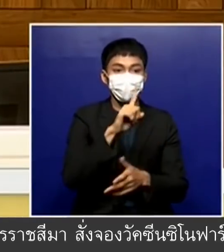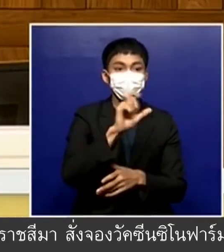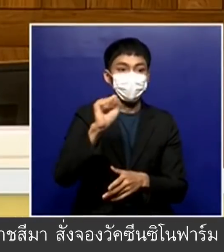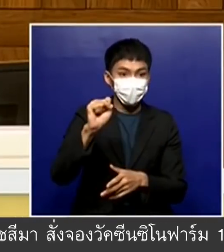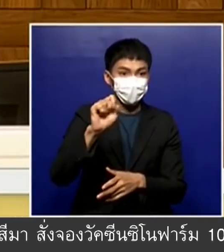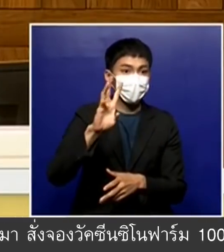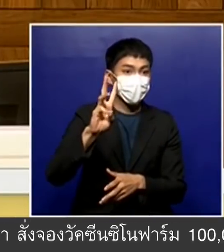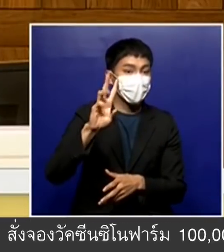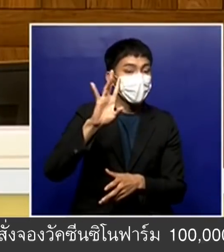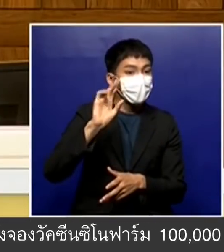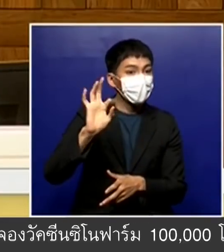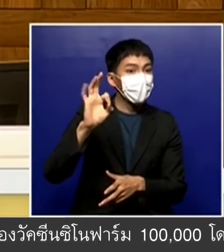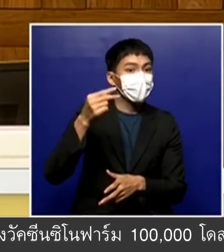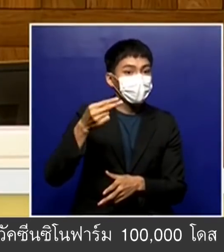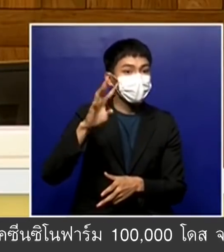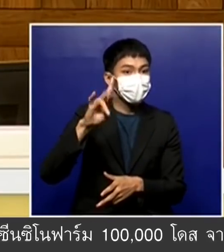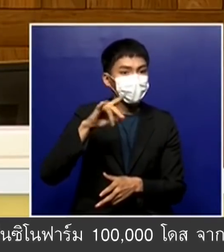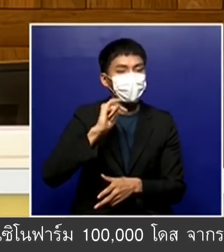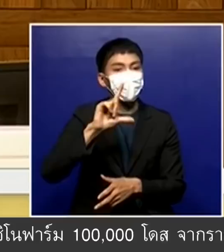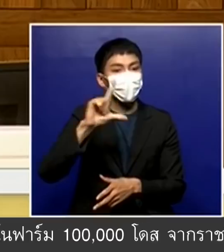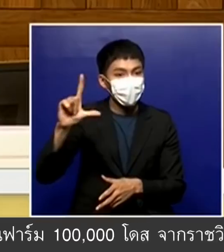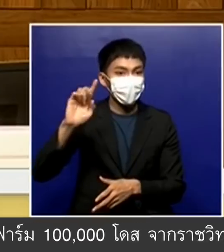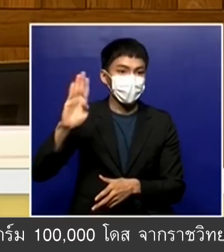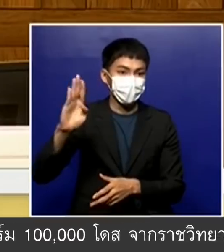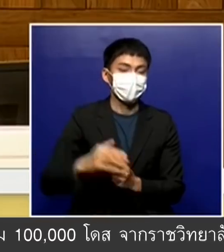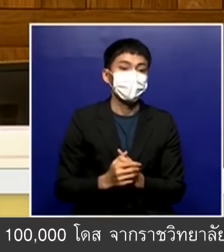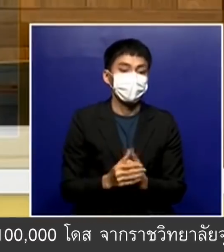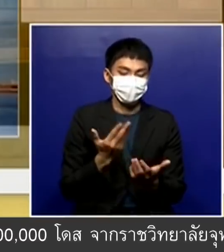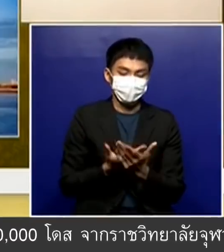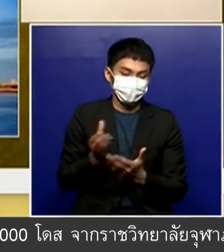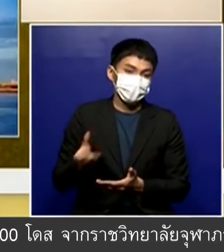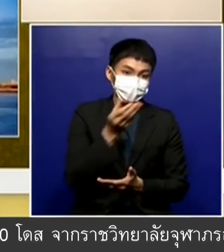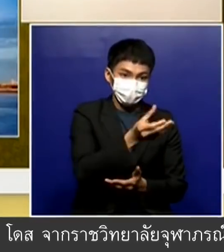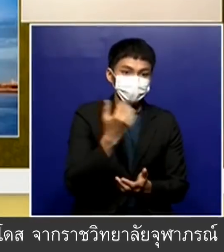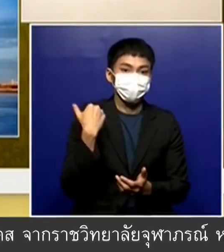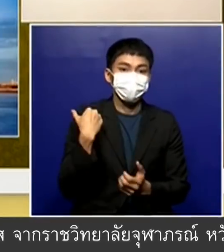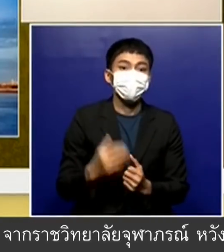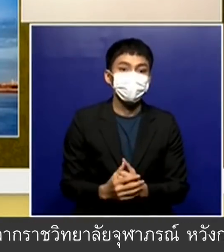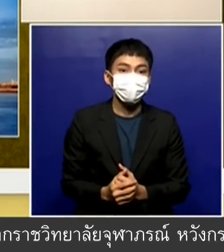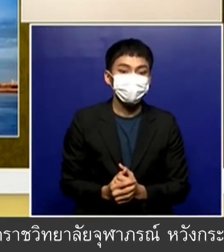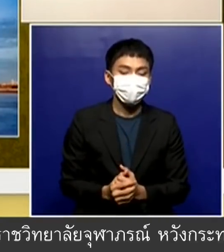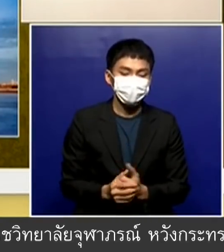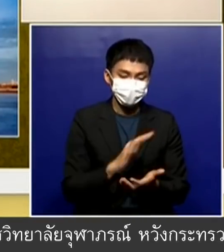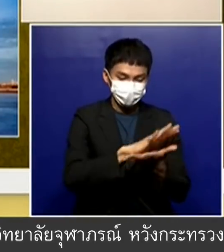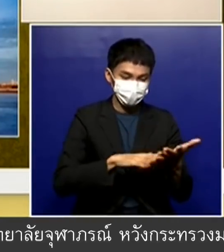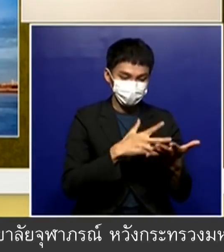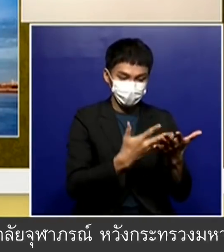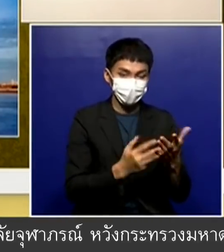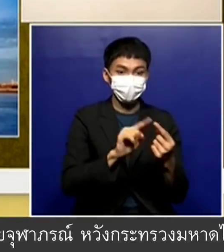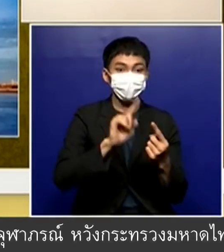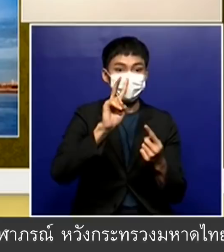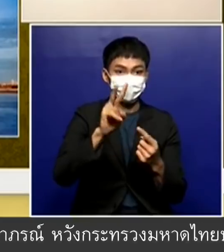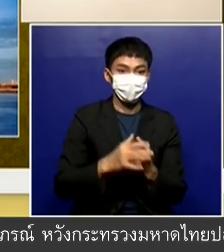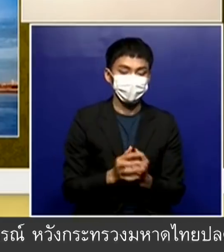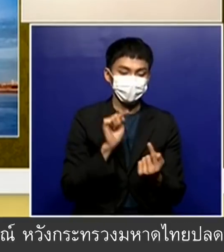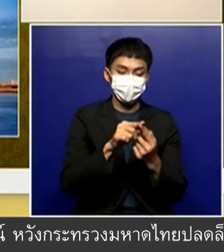ขยายตัวในช่วงร้อยละ4-5นะครับ ครับ โดยมีปัจจัยจากแนวโน้มการฟื้นตัวต่อเนื่องของเศรษฐกิจ